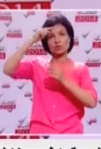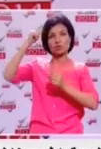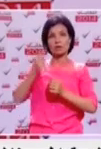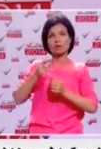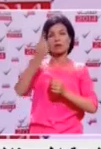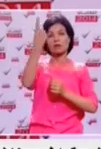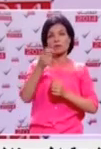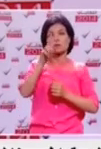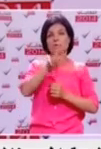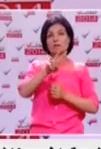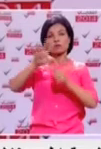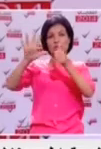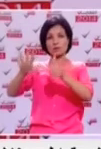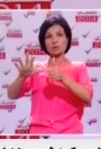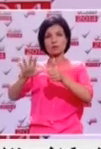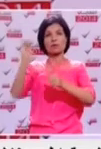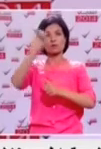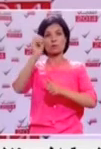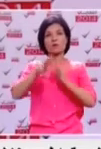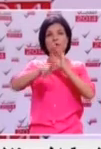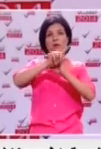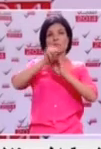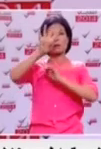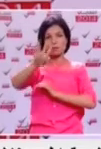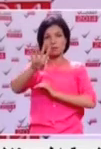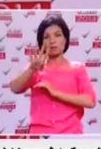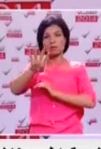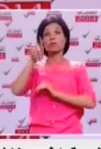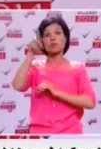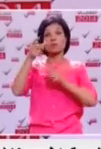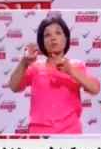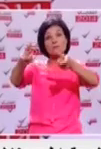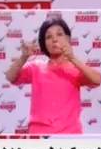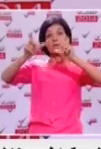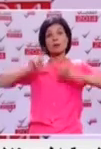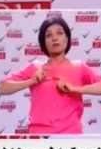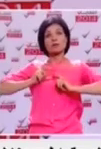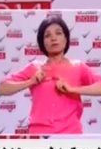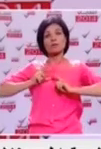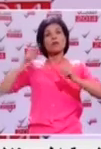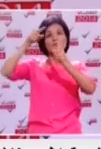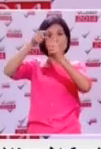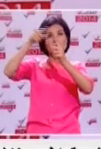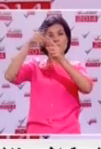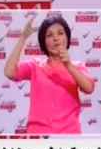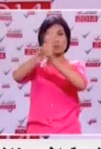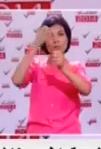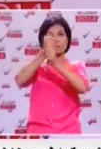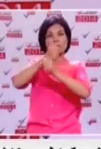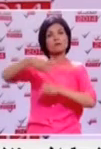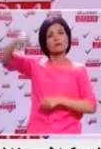يوم 26 أكتوبر 2014 حتى يمكننا تحقيق كل هذه القيم على